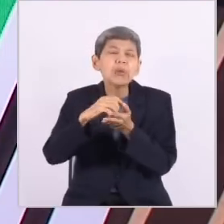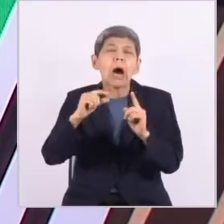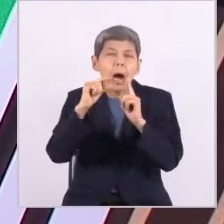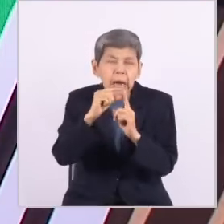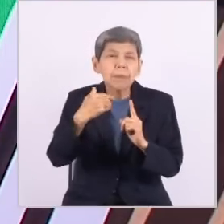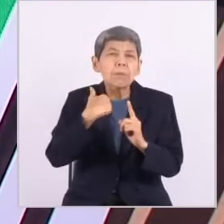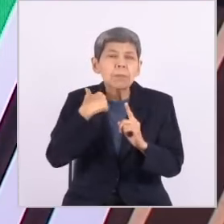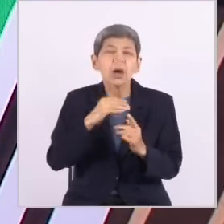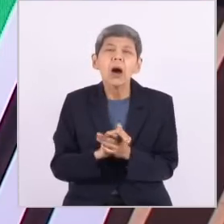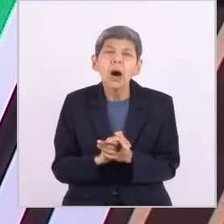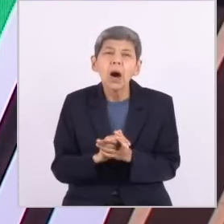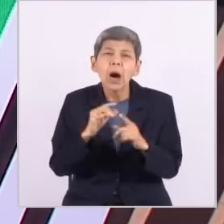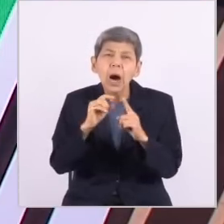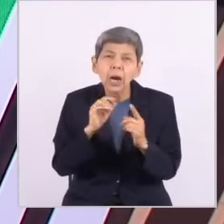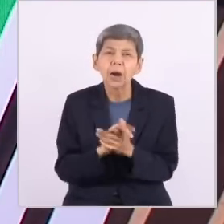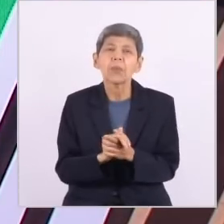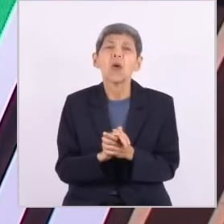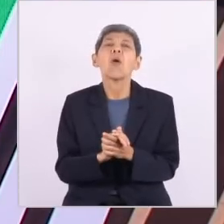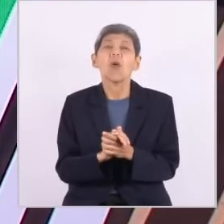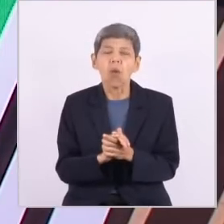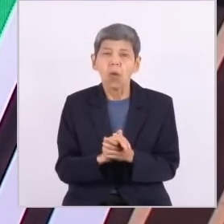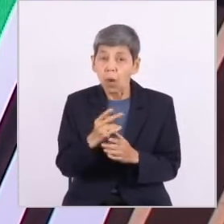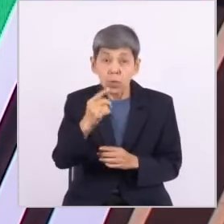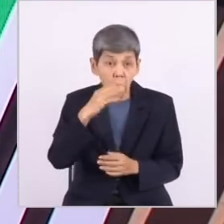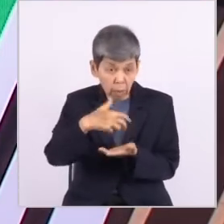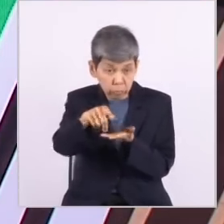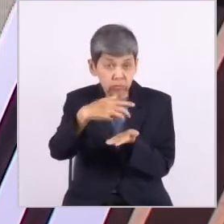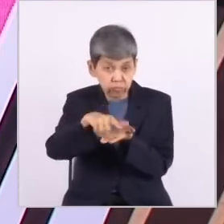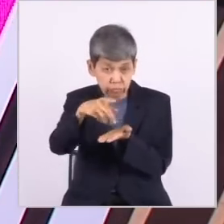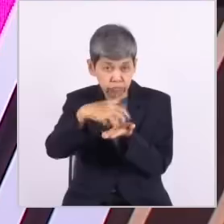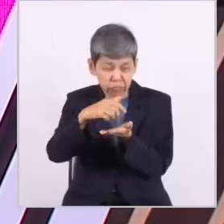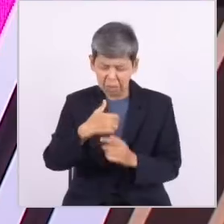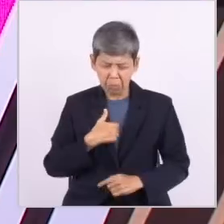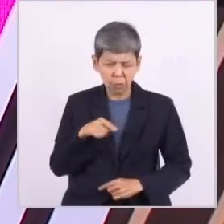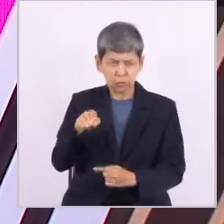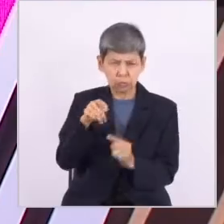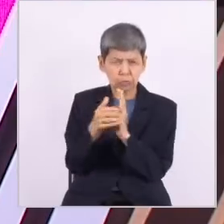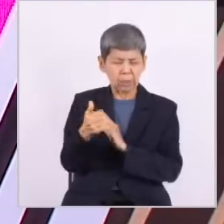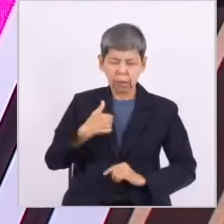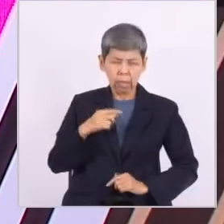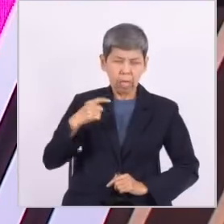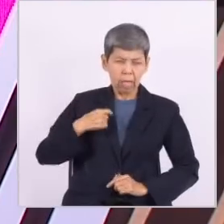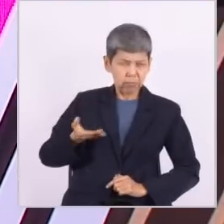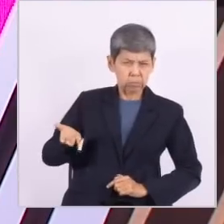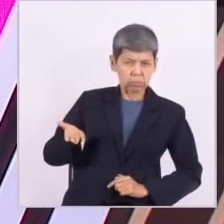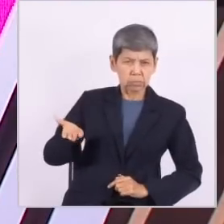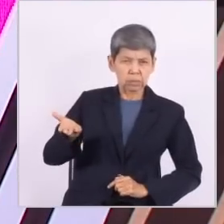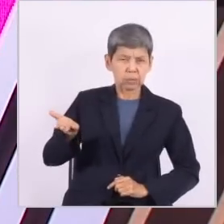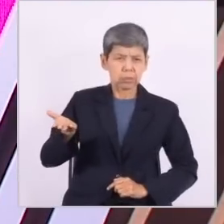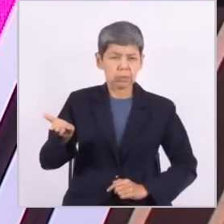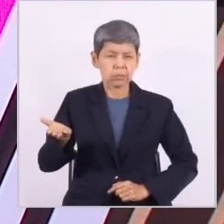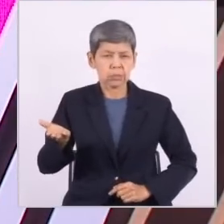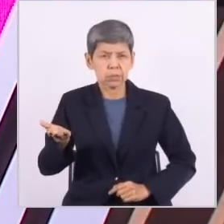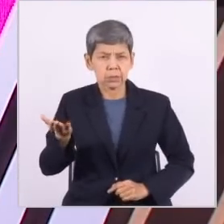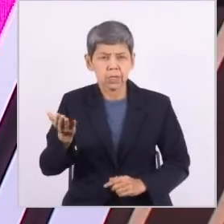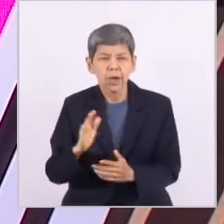าม ันเป็นยังไงนะ กรรมศัก ดิ์คุณสองคุณเล่าข่าวนี้ดีกว่าเพราะว่าผมว่าคุณจะถนัดมากกว่าผม ก็เป็น